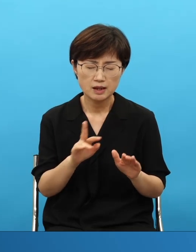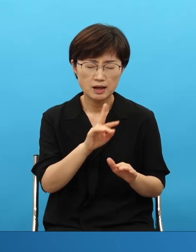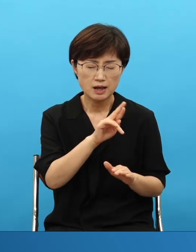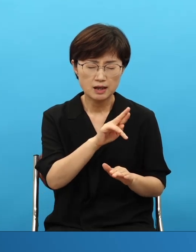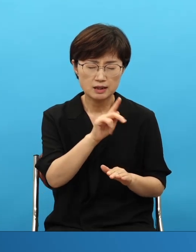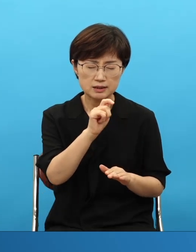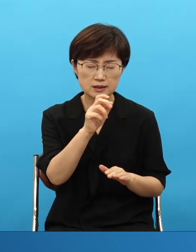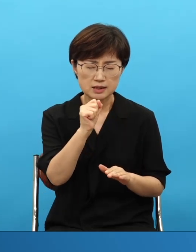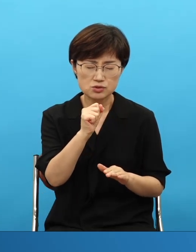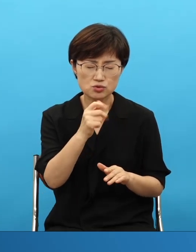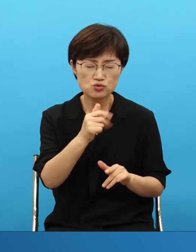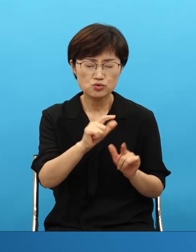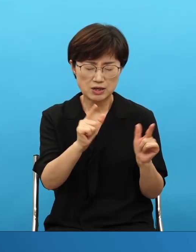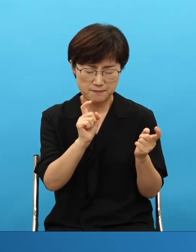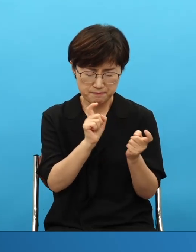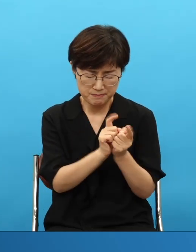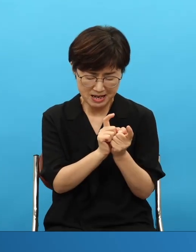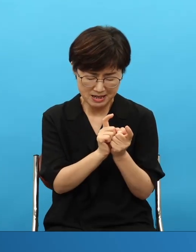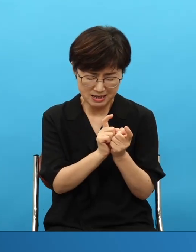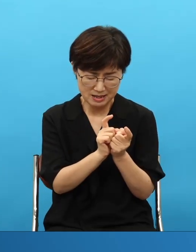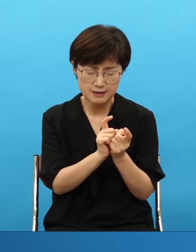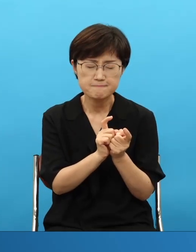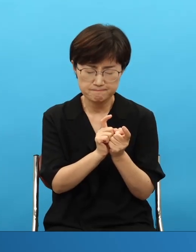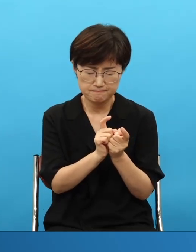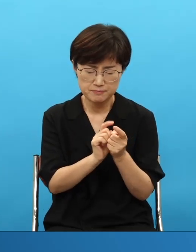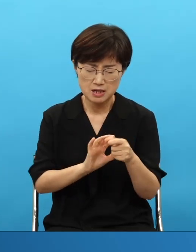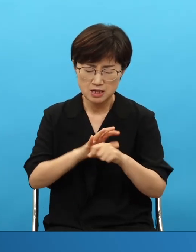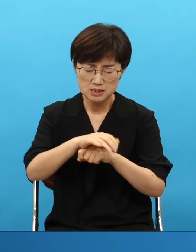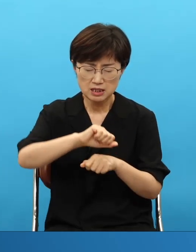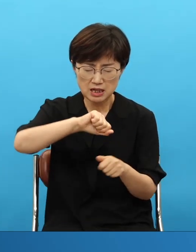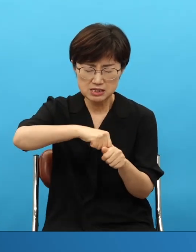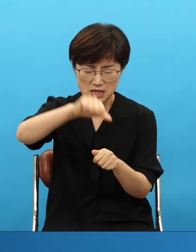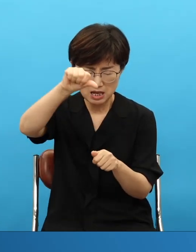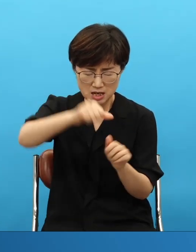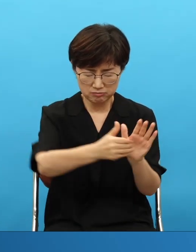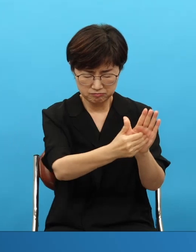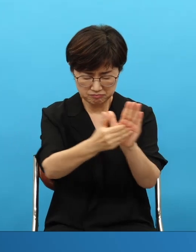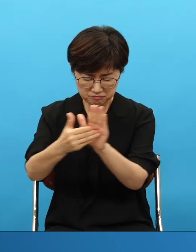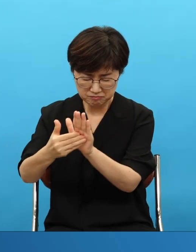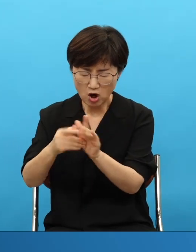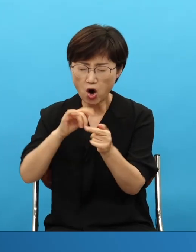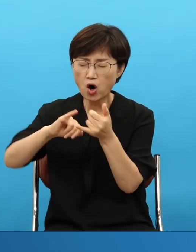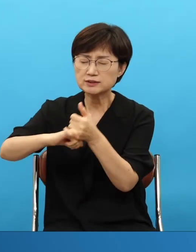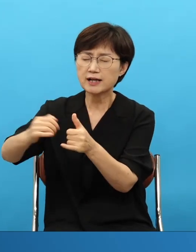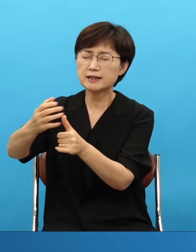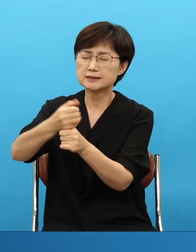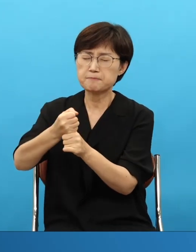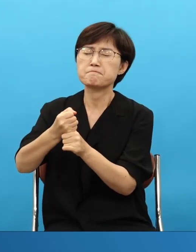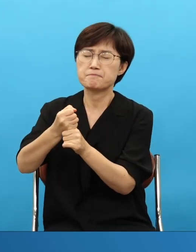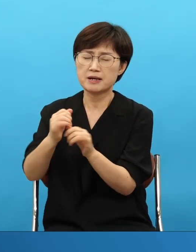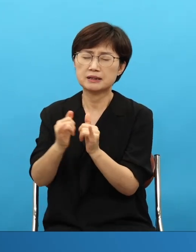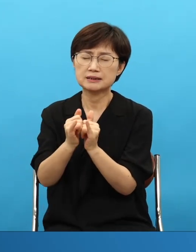RTS일을 맞아 세계 지향 막는 언약 잡은 하나님의 사람들